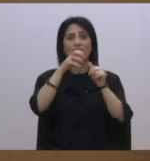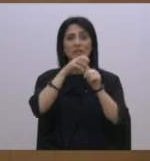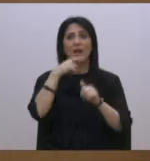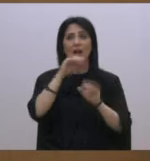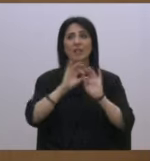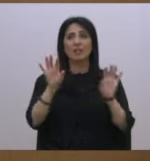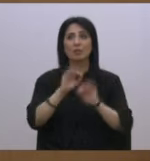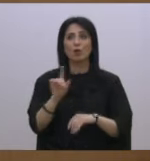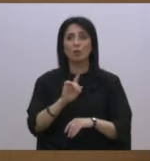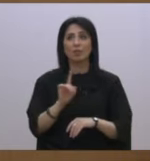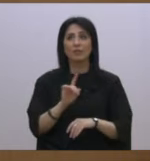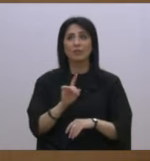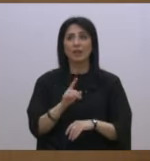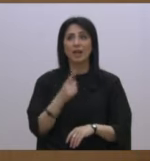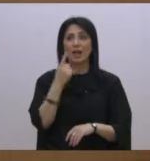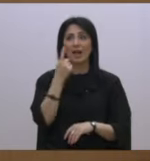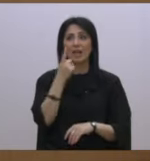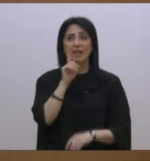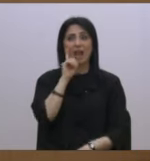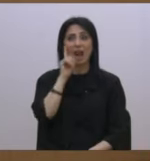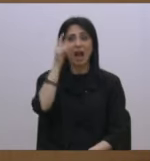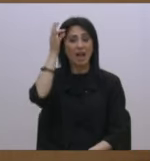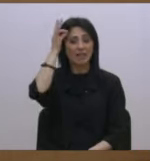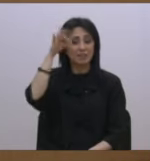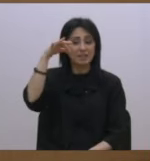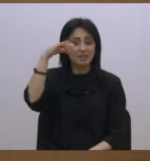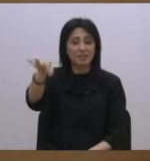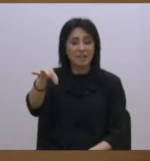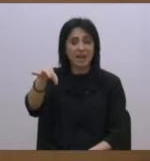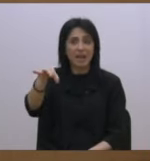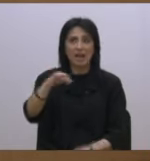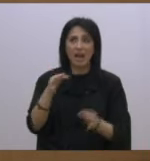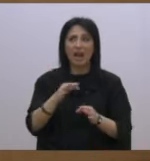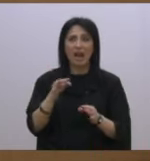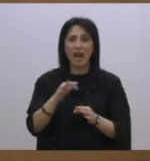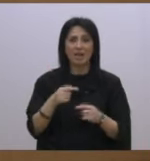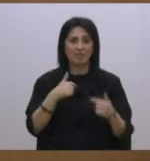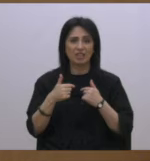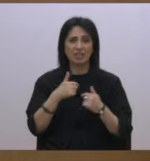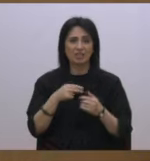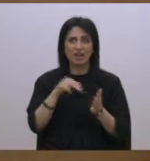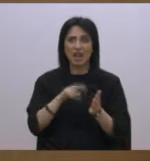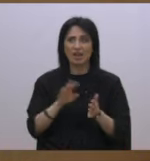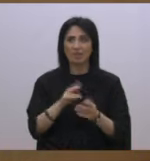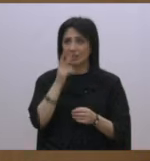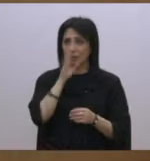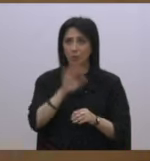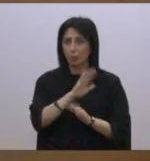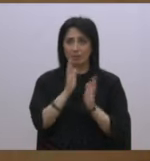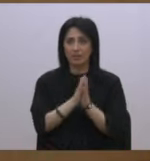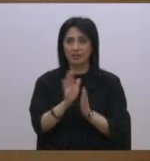გააკეთა განცხადება რომ ერთი ახალგაზრდის წმისგერიც არ გვიღირს არანაირ კანონათო მიუხედავად